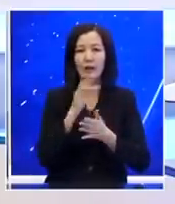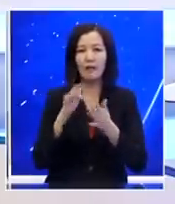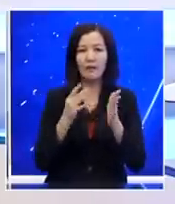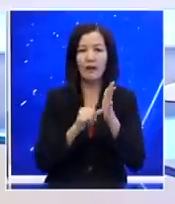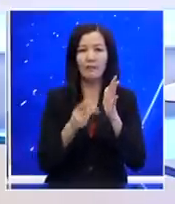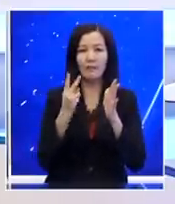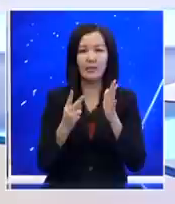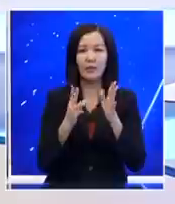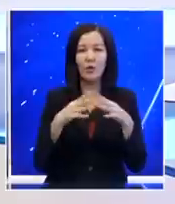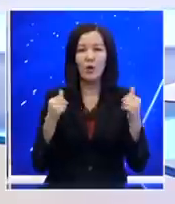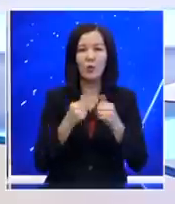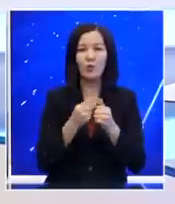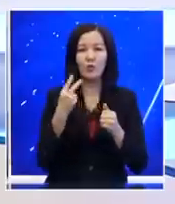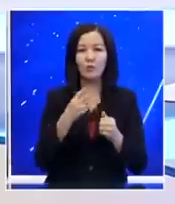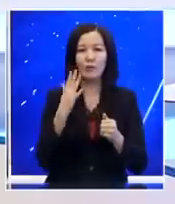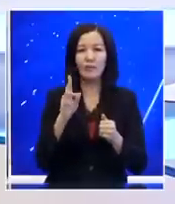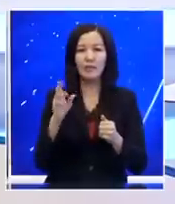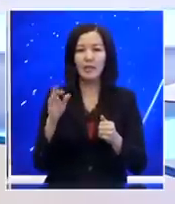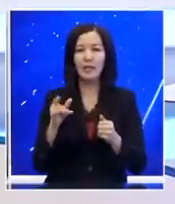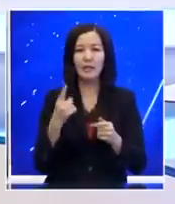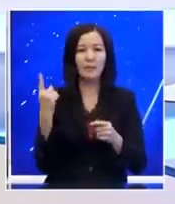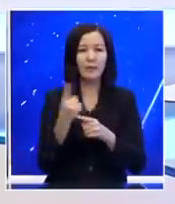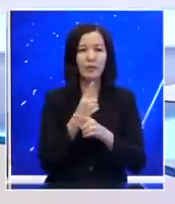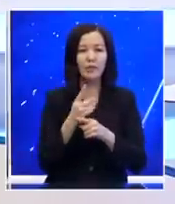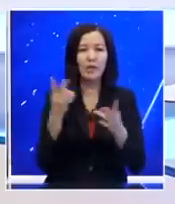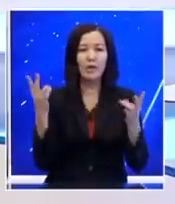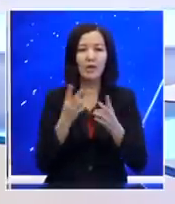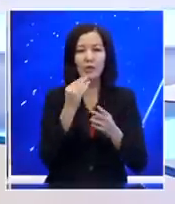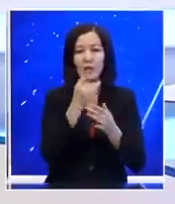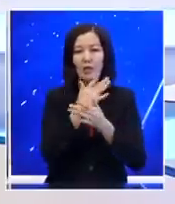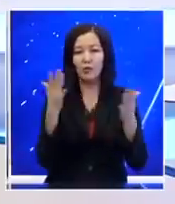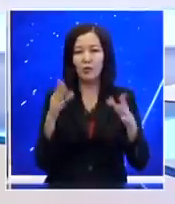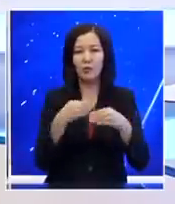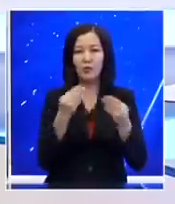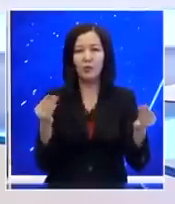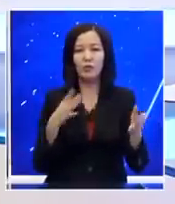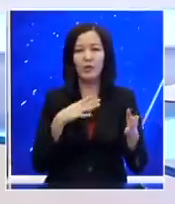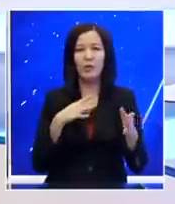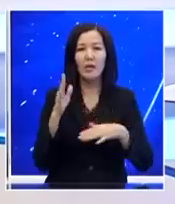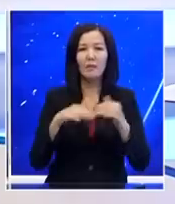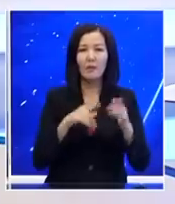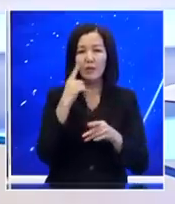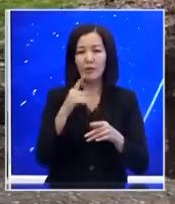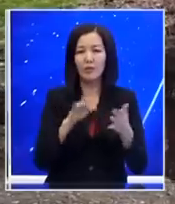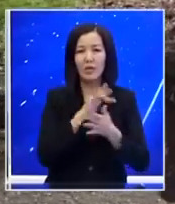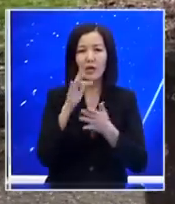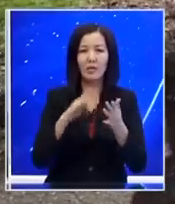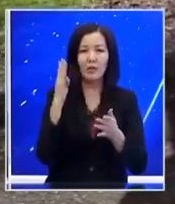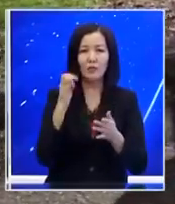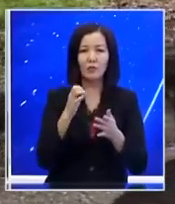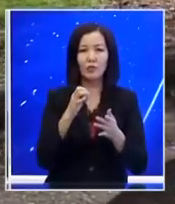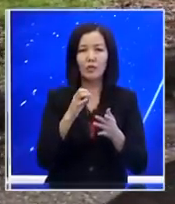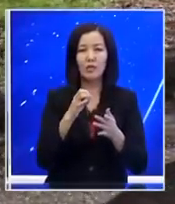қаладағы 62 отбасыға 25 келі ұн және бірінші қажеттіліктегі азық-түліктерді үлестірген болатын. Мамандардың